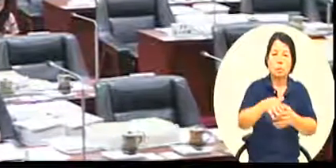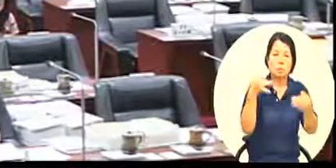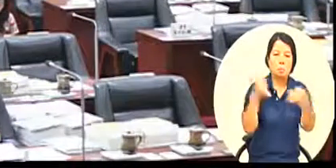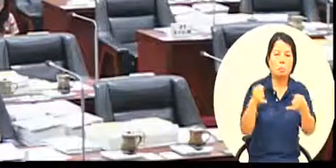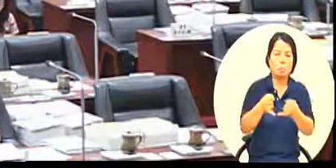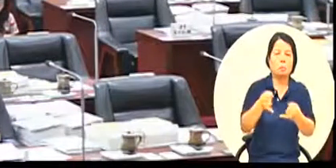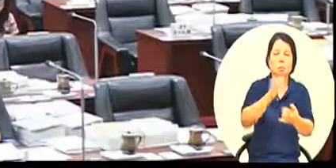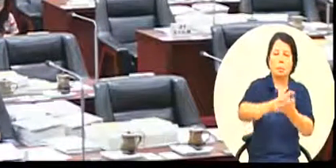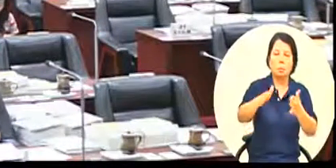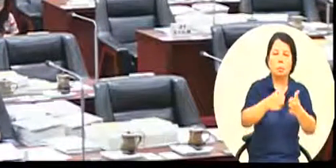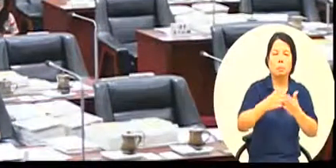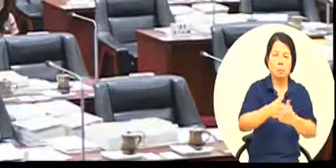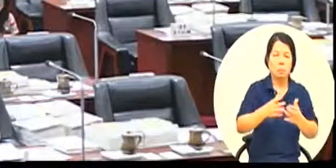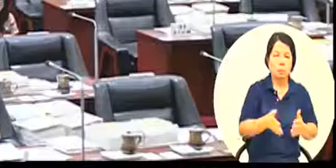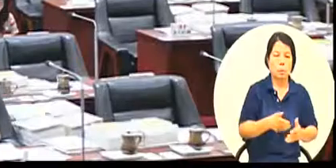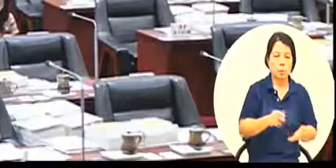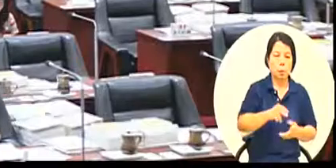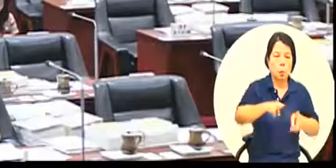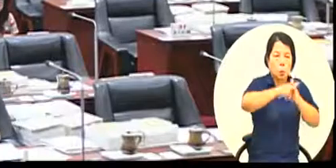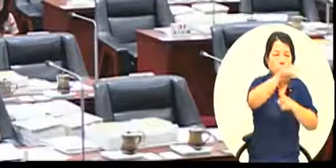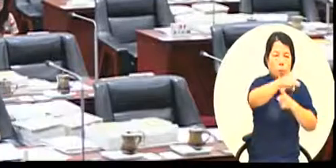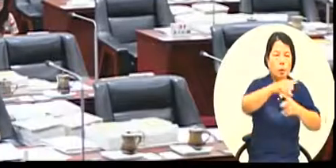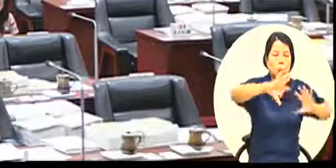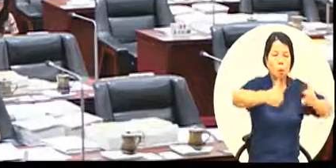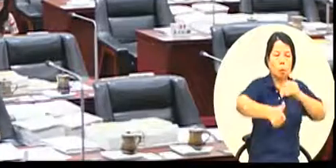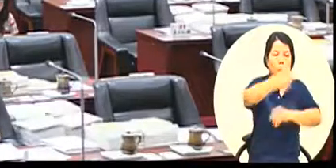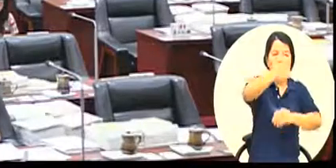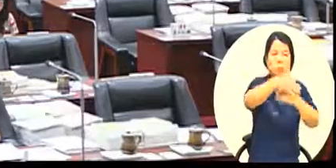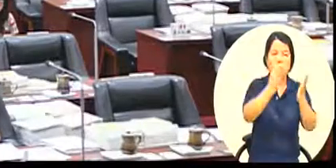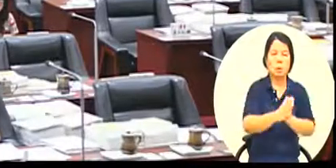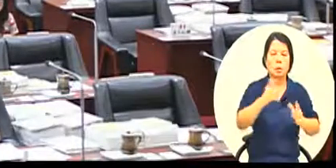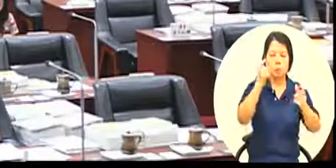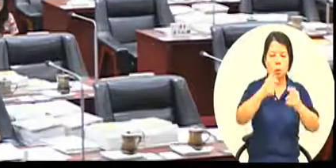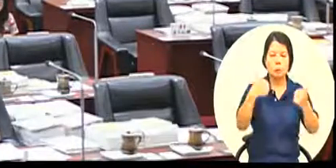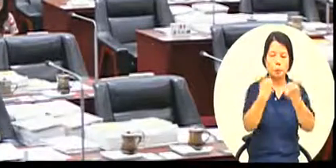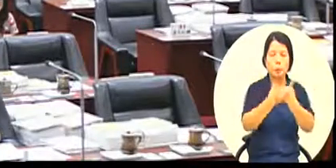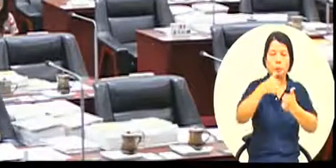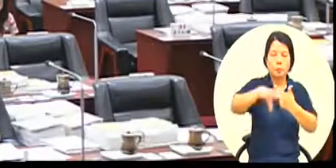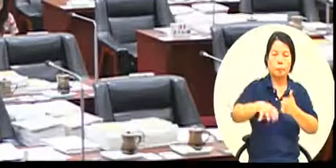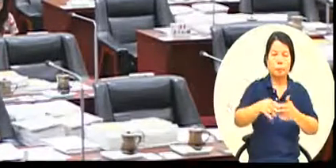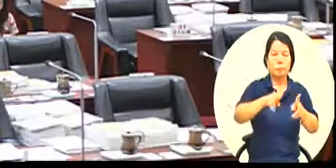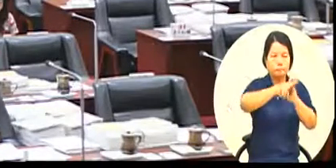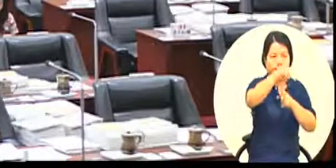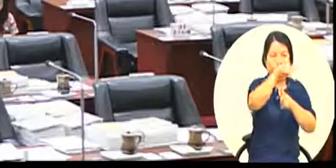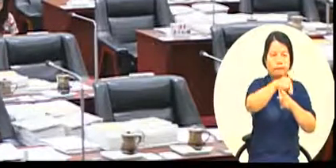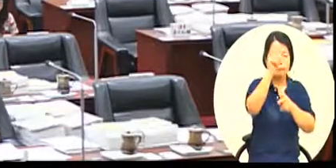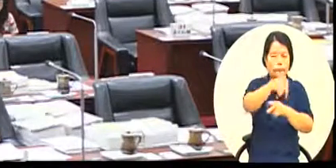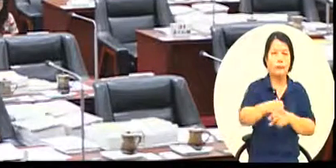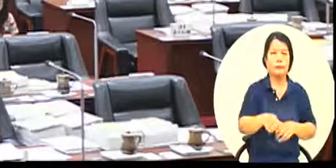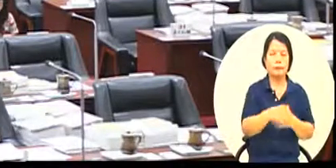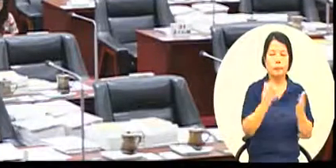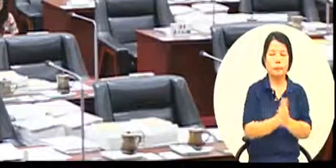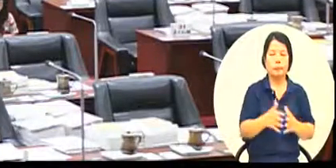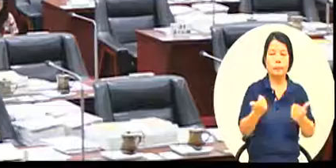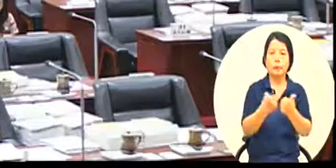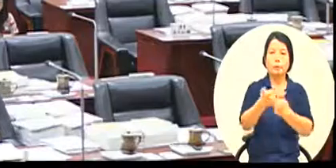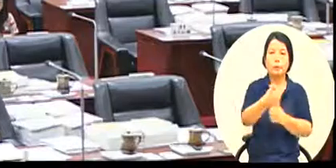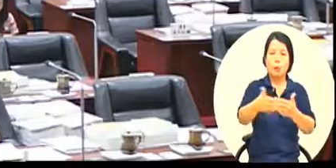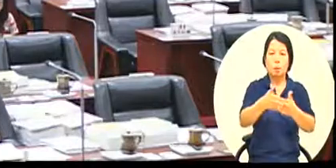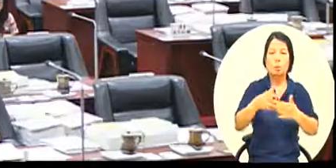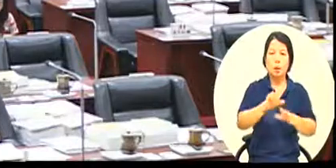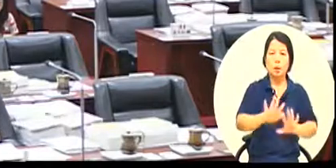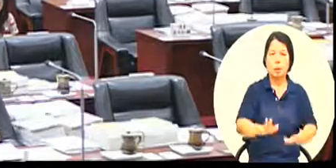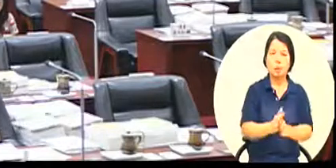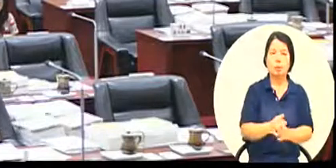给总统府，是议会对市政府的建议案。啊，所以我希望所有的议员放下意识形